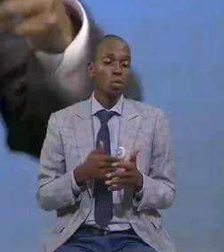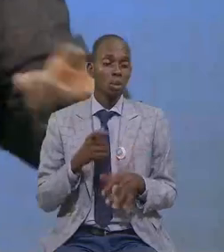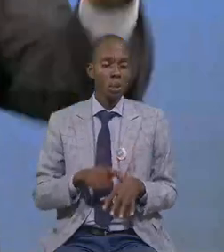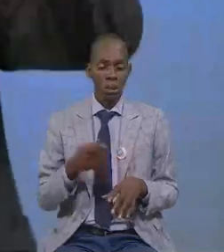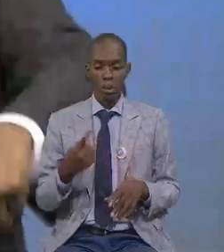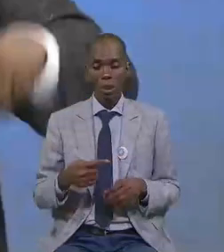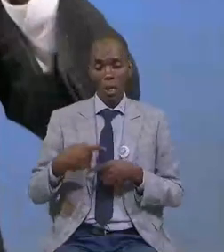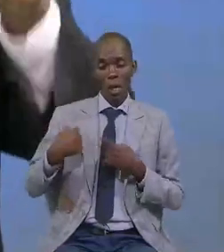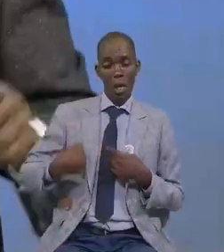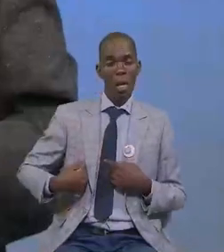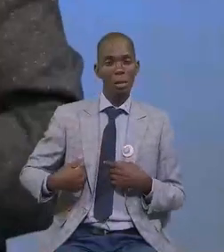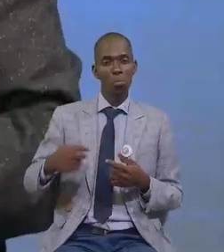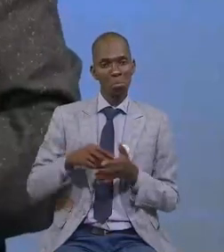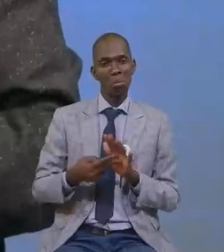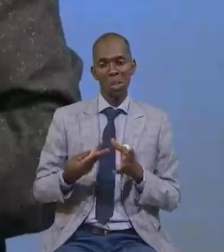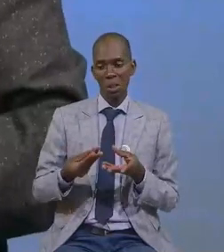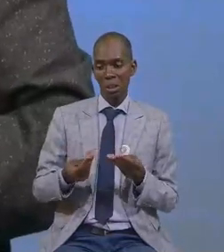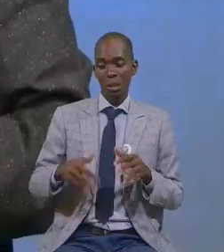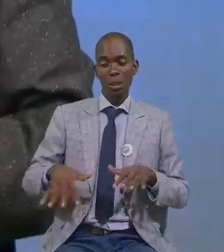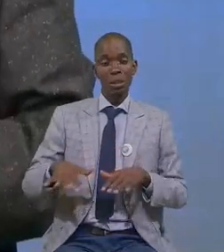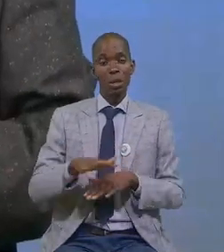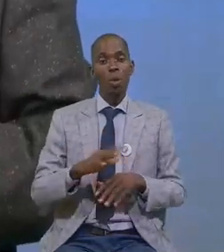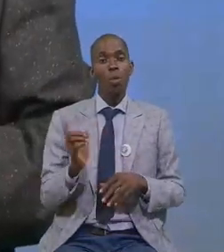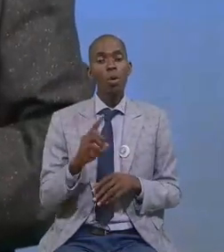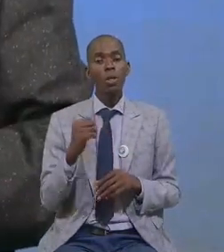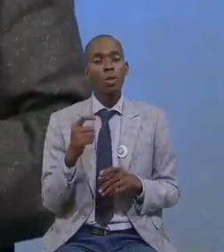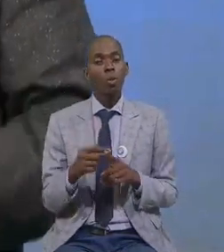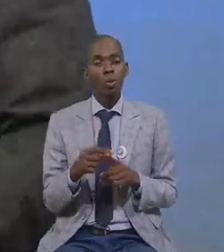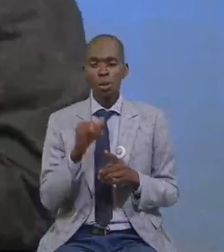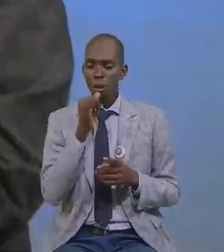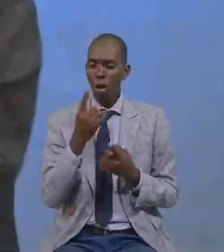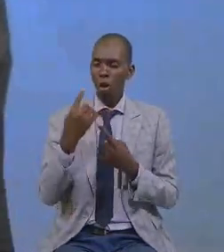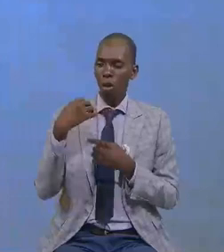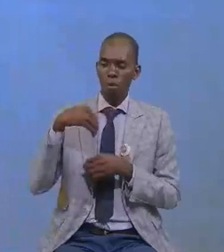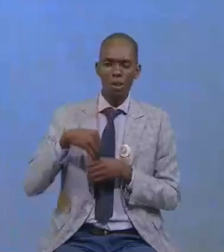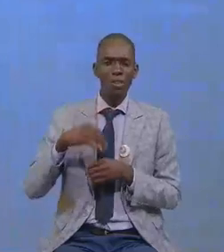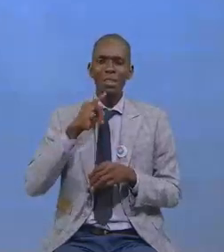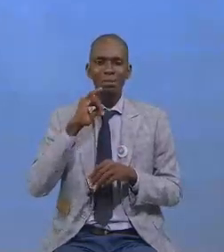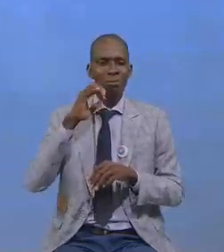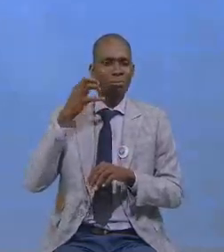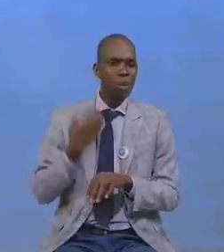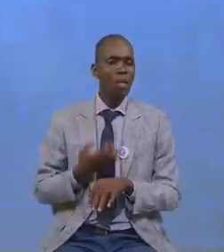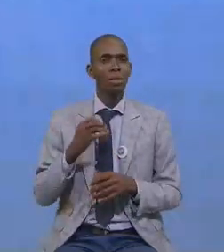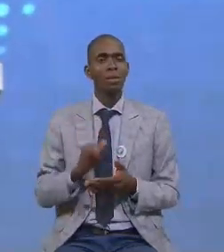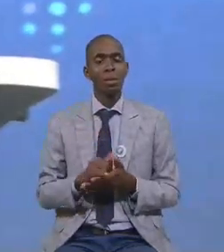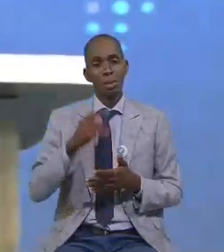sol où la parole tombe est dur.